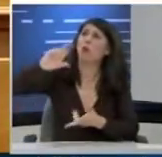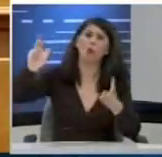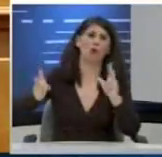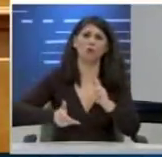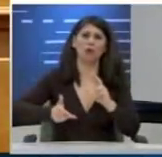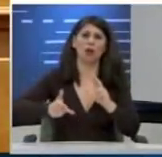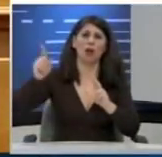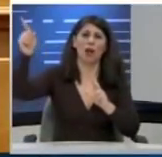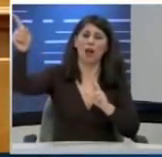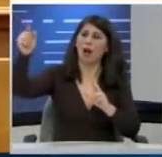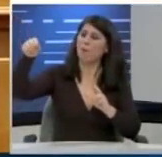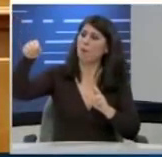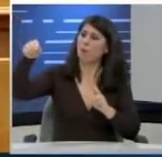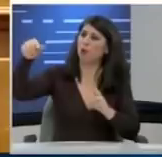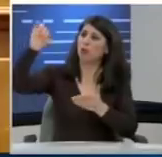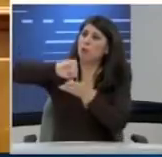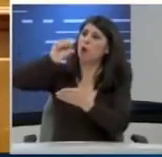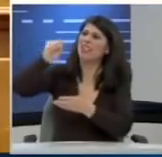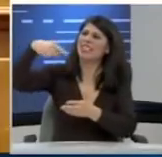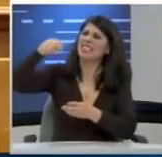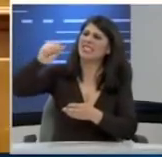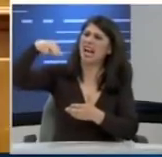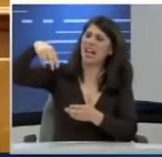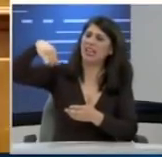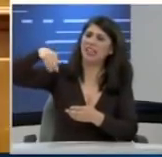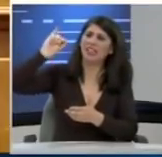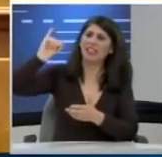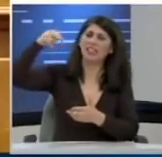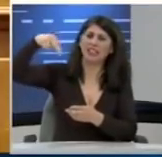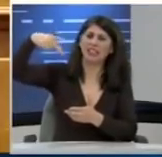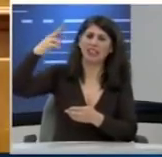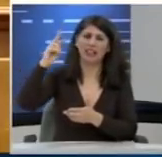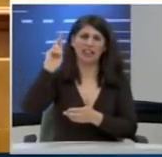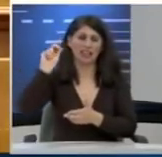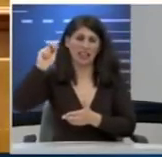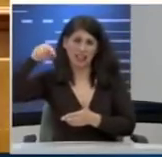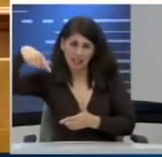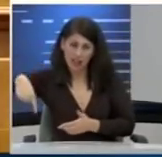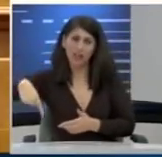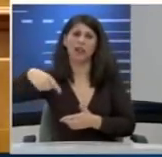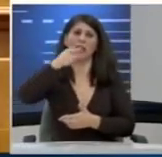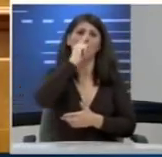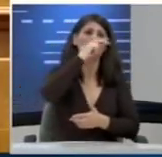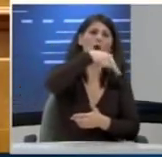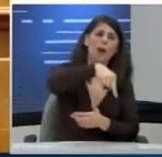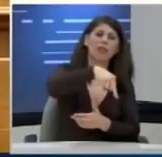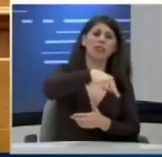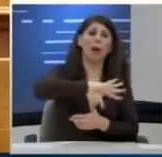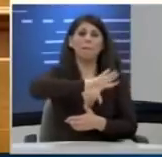από το Στάλινγκραντ στην Νορμανδία και από τα υψώματα του Ζέελοφ μέχρι τη Βόρεια Αφρική και τον Ειρηνικό